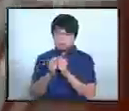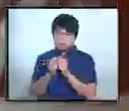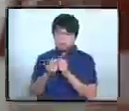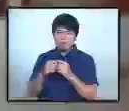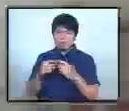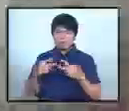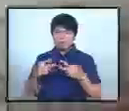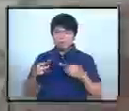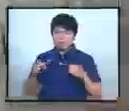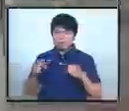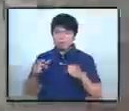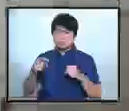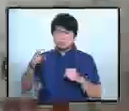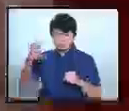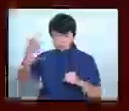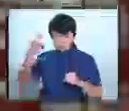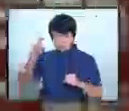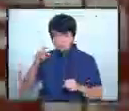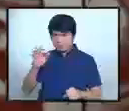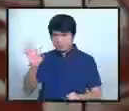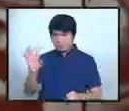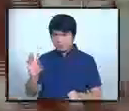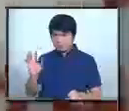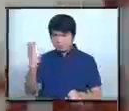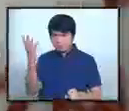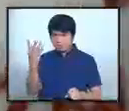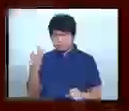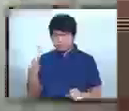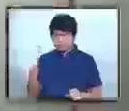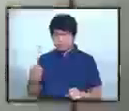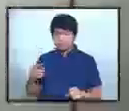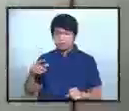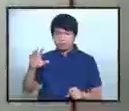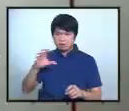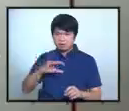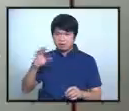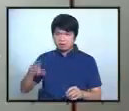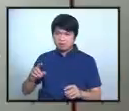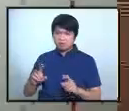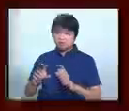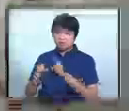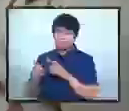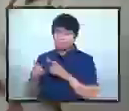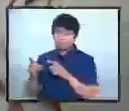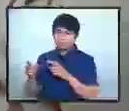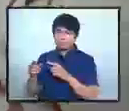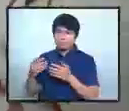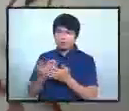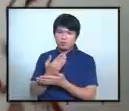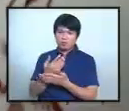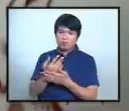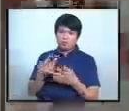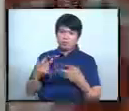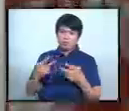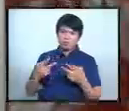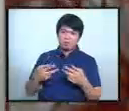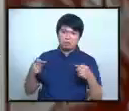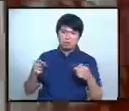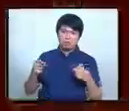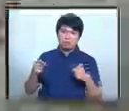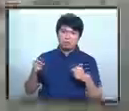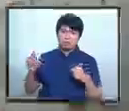kay Aguinaldo sa Hong Kong, bumalik sa Pilipinas para sa matugumpay na ikalawang bahagi ng rebolusyon. At kahit bago na ang kalaban, pumalag pa rin